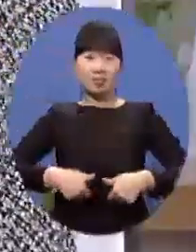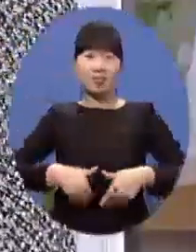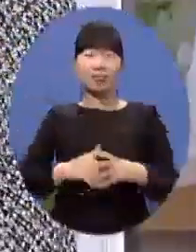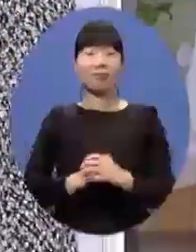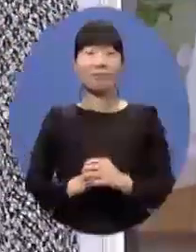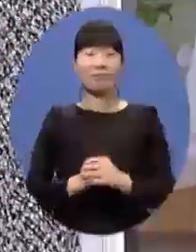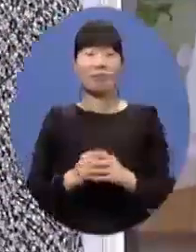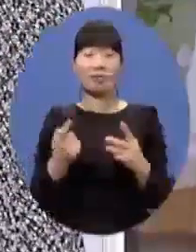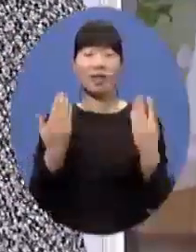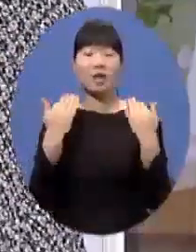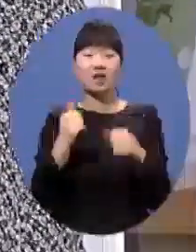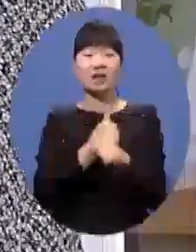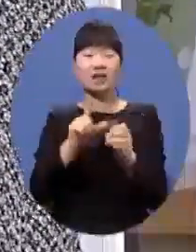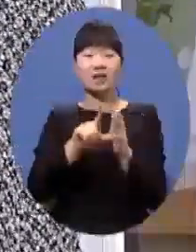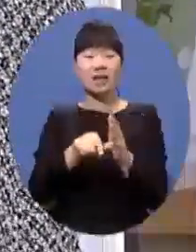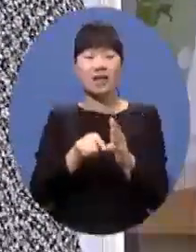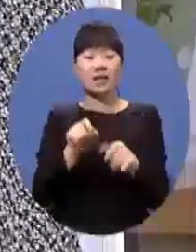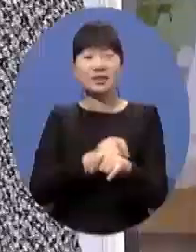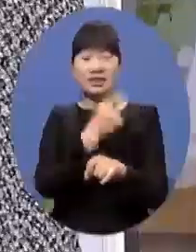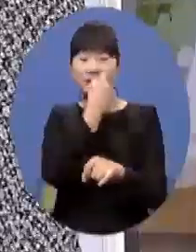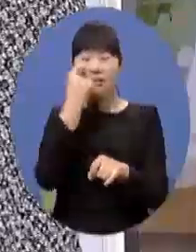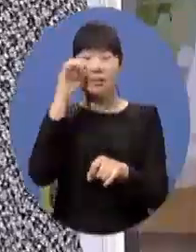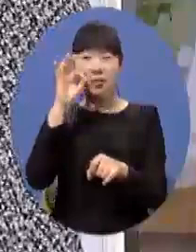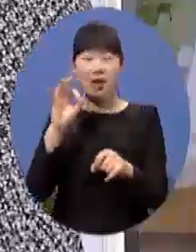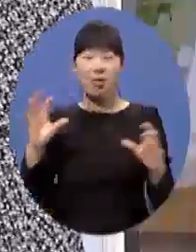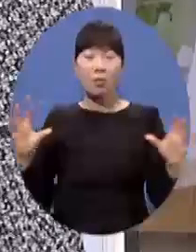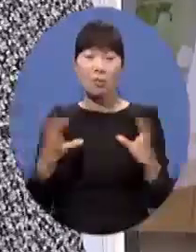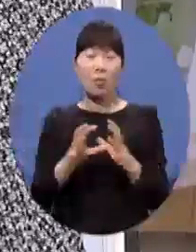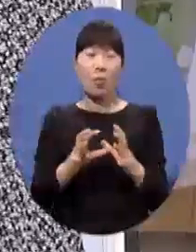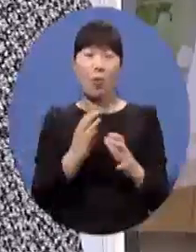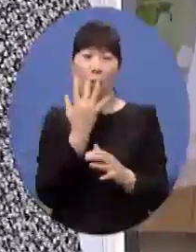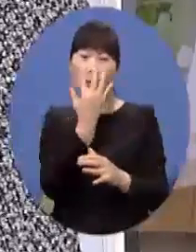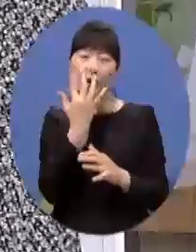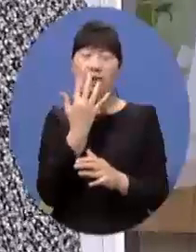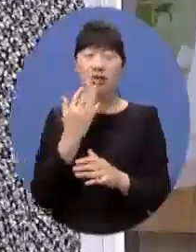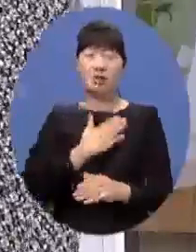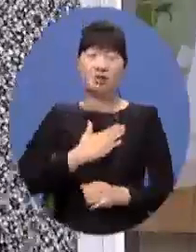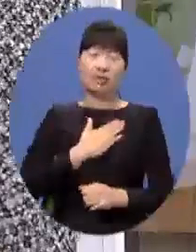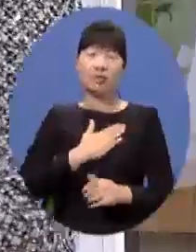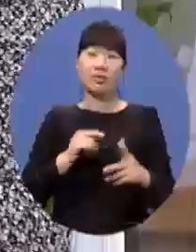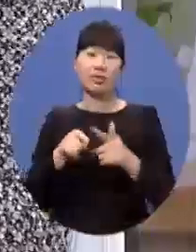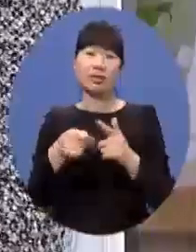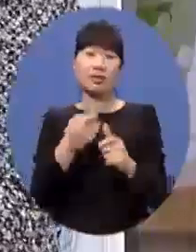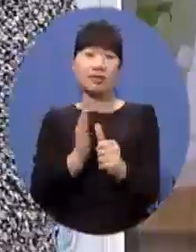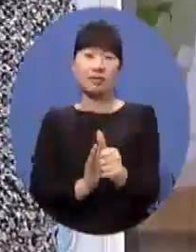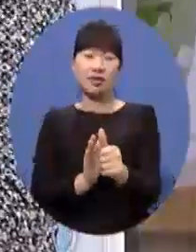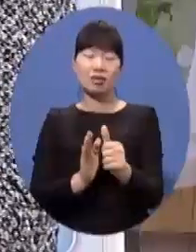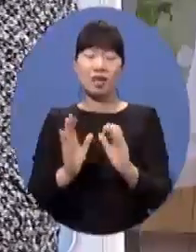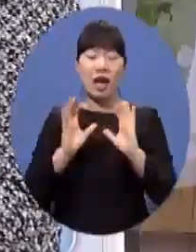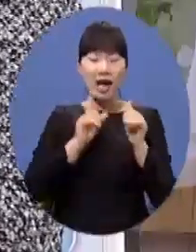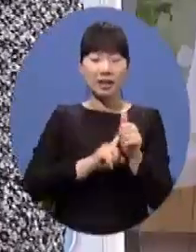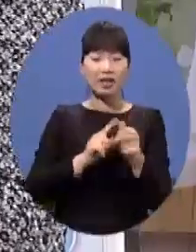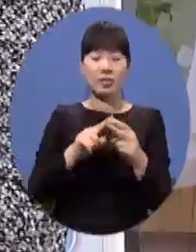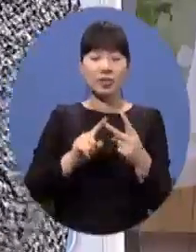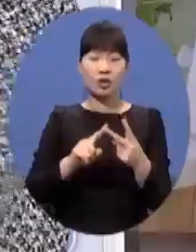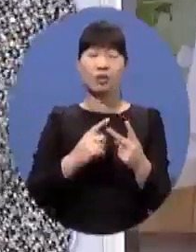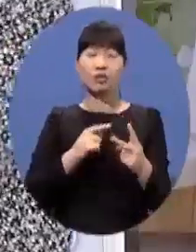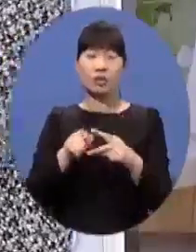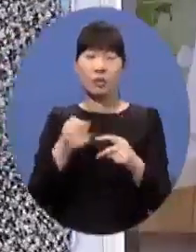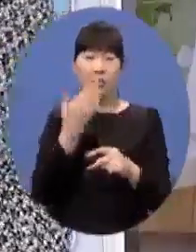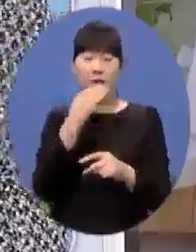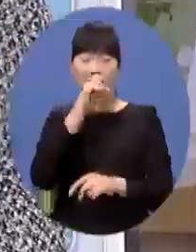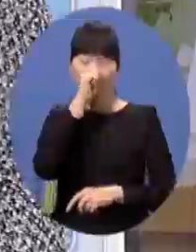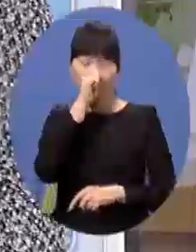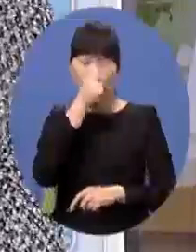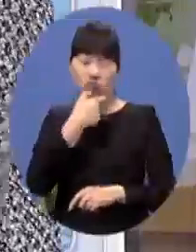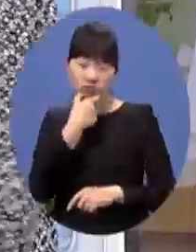거니까요. 학령기 때 특징을 좀 보면은 복합적인 정서를 이해하는데 이게 무슨 이야기냐면요. 아이들이 두 가지 정서를 다 이해할 수 있어요. 그러니까 좋기도